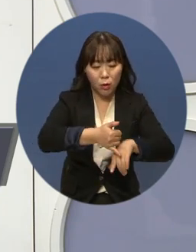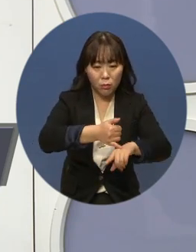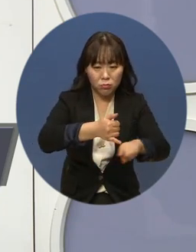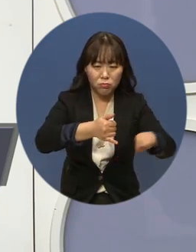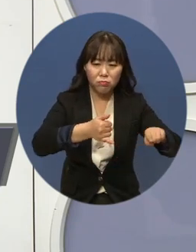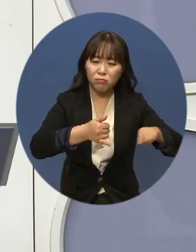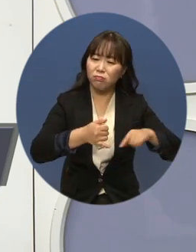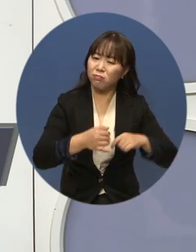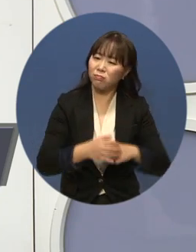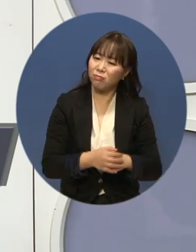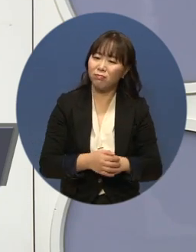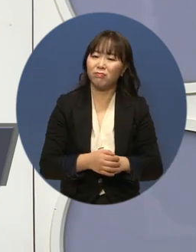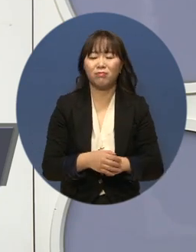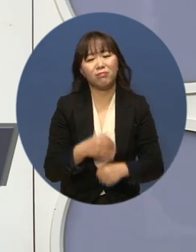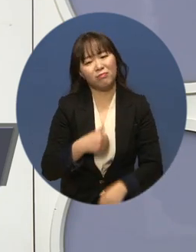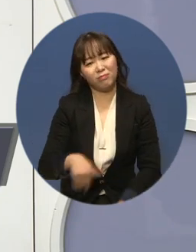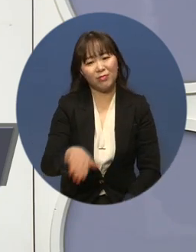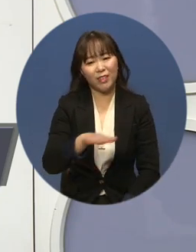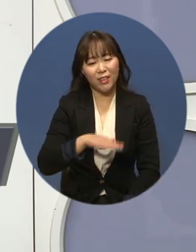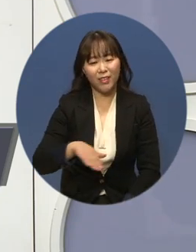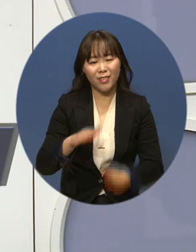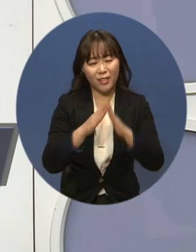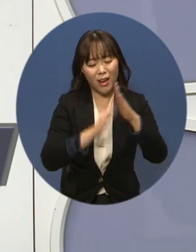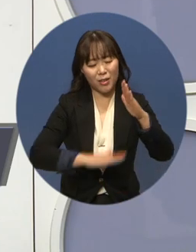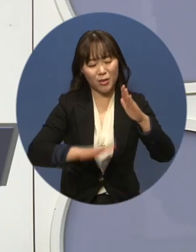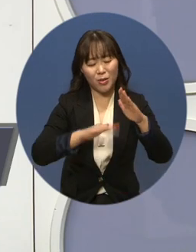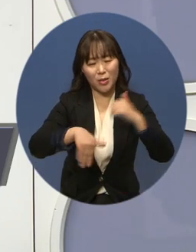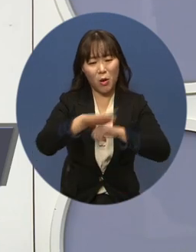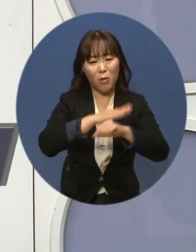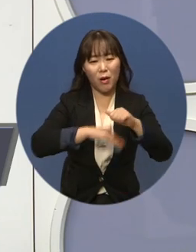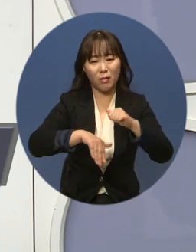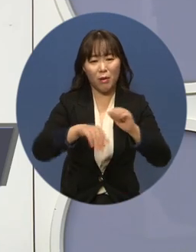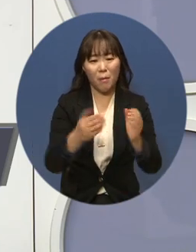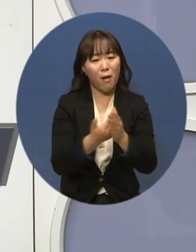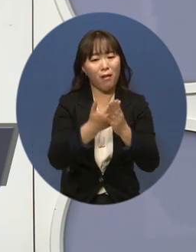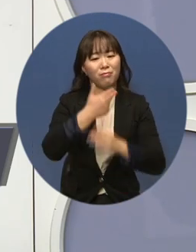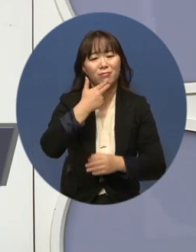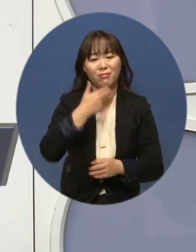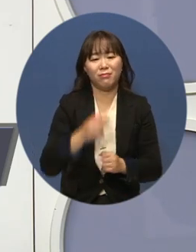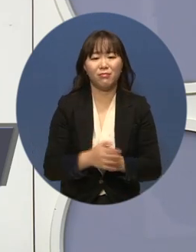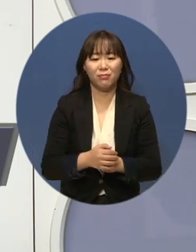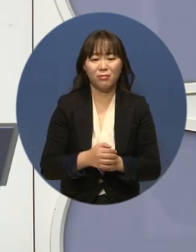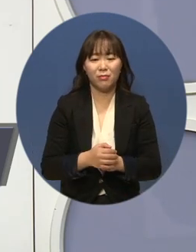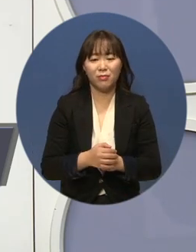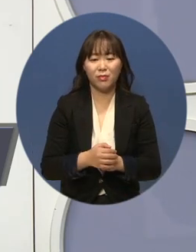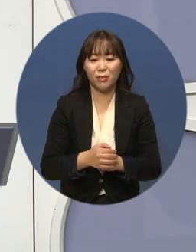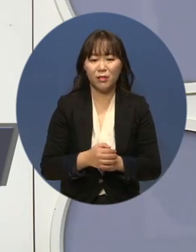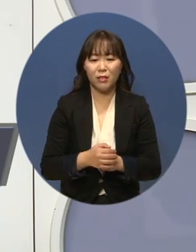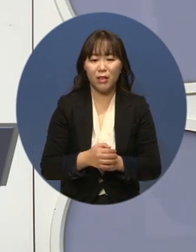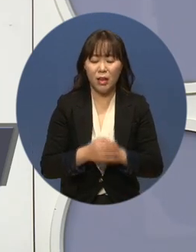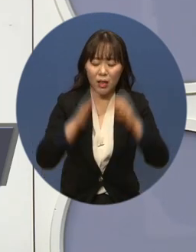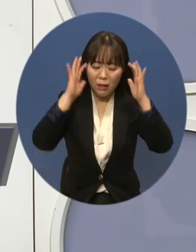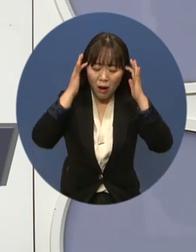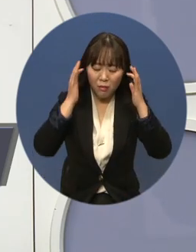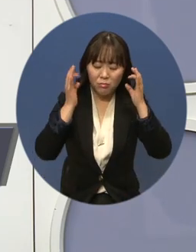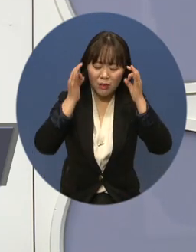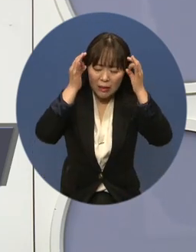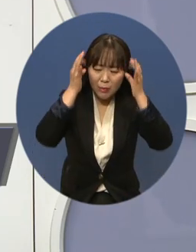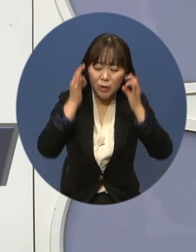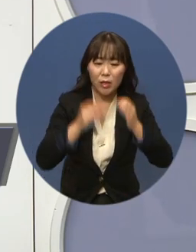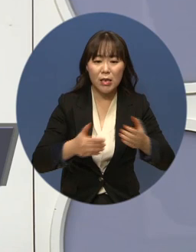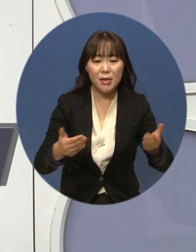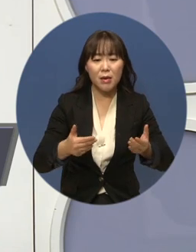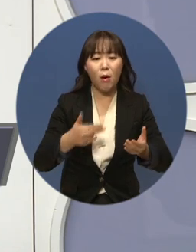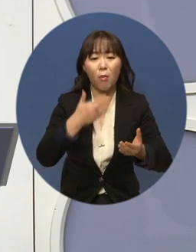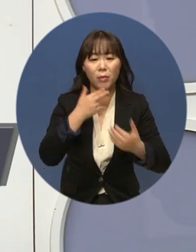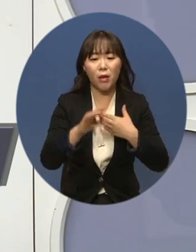이 뭐 가정 형편이 나아지지가 않는 겁니다. 그러면서 이게 땀을 일하면 그 땀의 대가가 좀